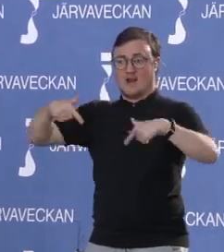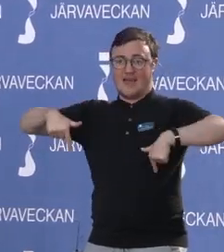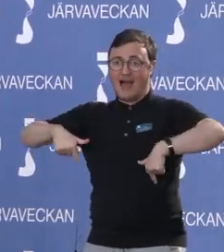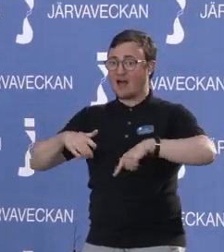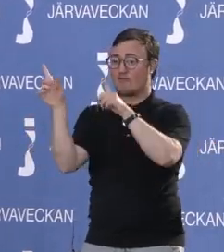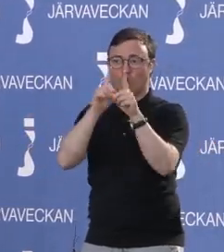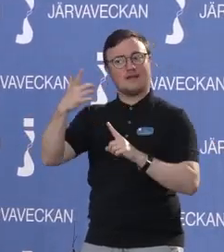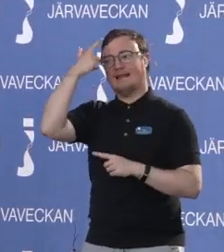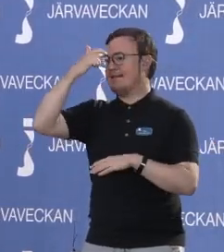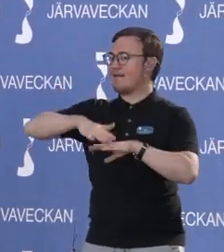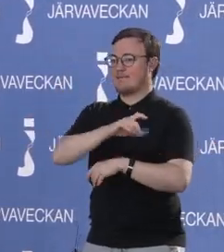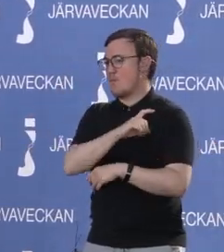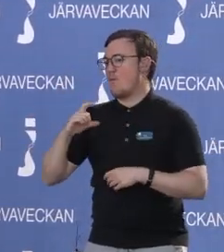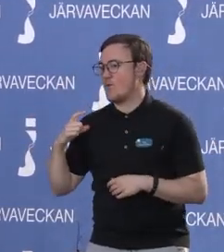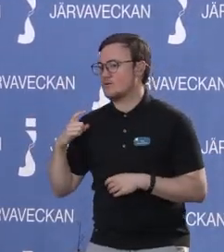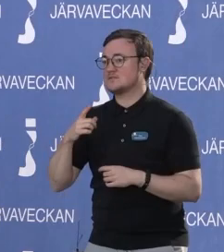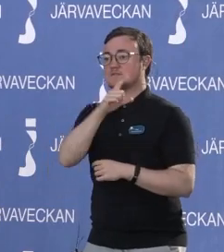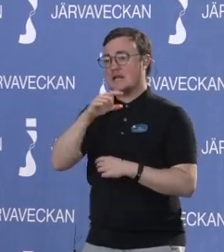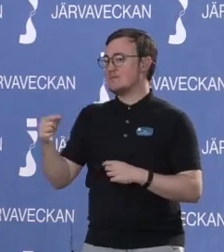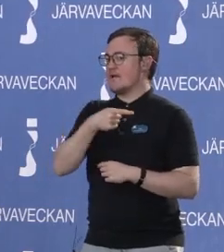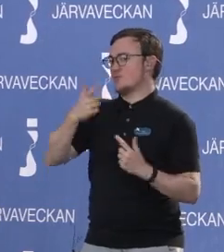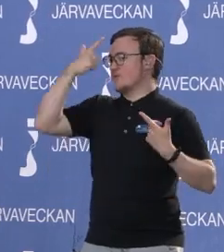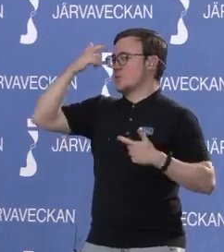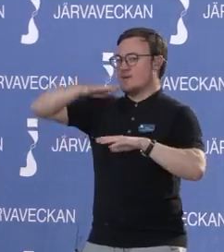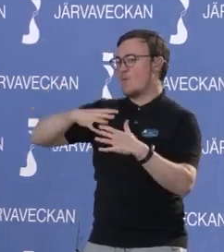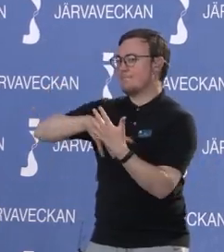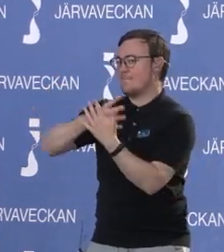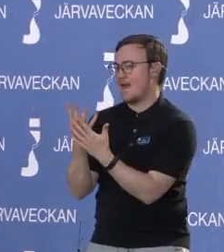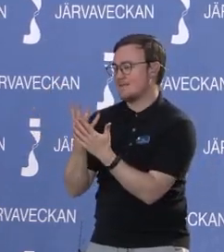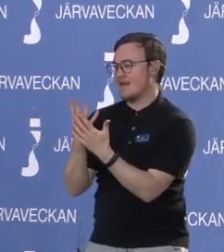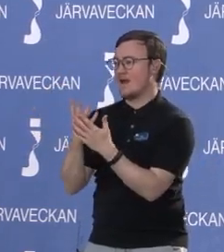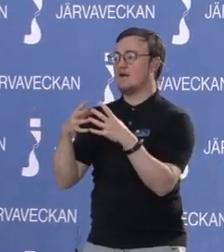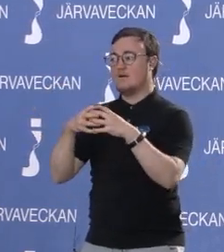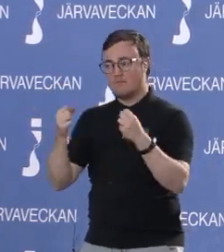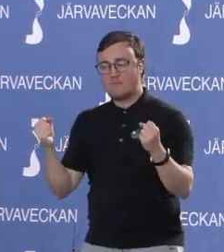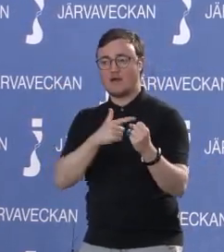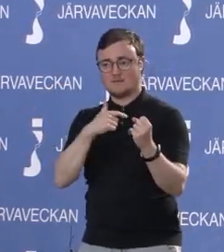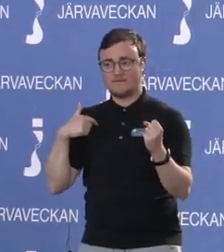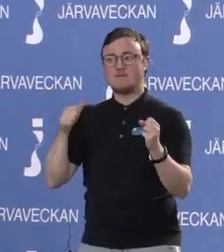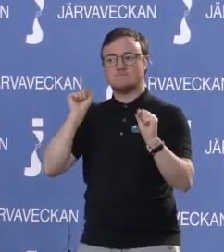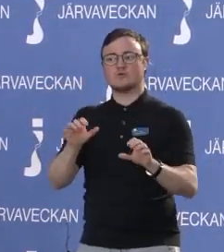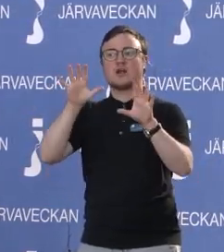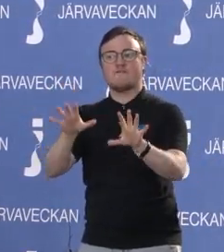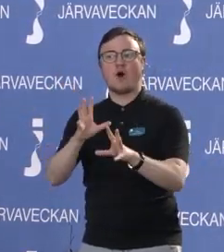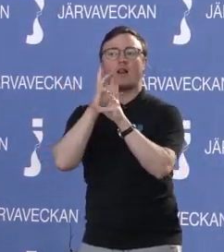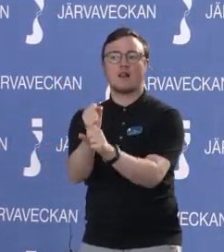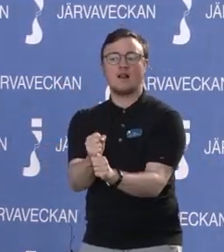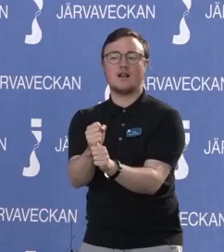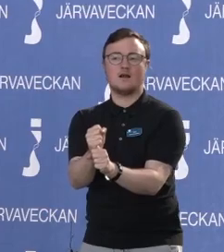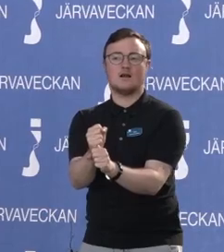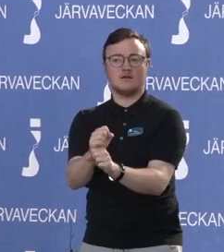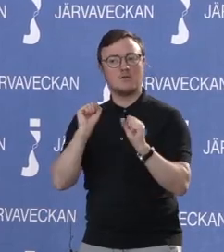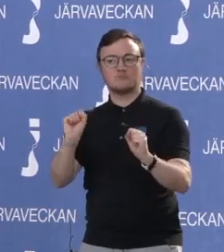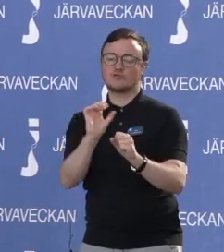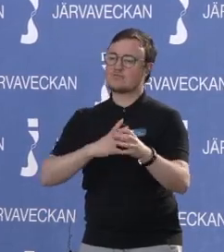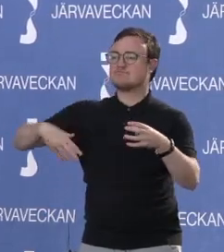oss. Man har ibland en låg tilltro till medier. Men vi behöver vara kvar, vi behöver stanna, och vi behöver vara en